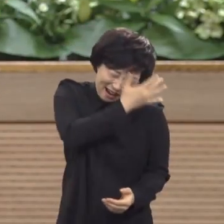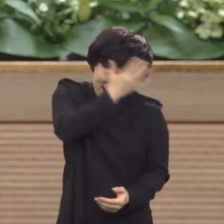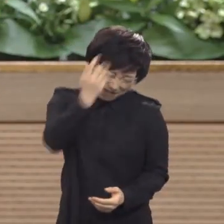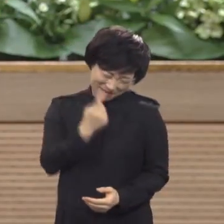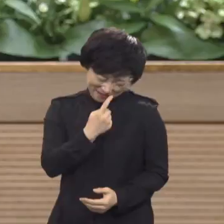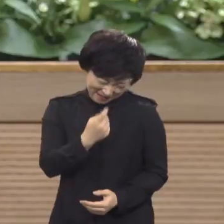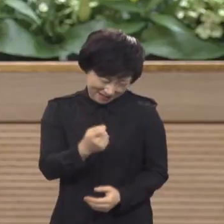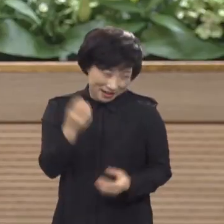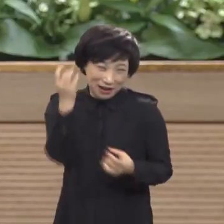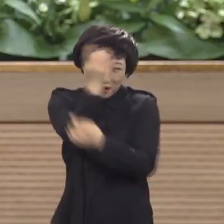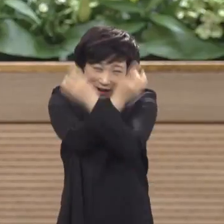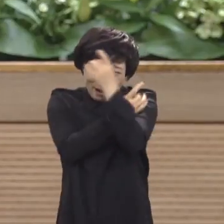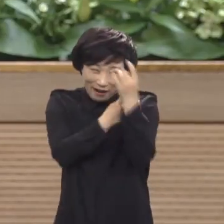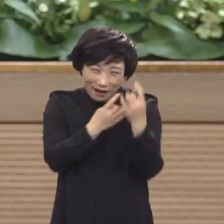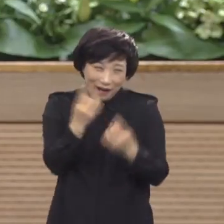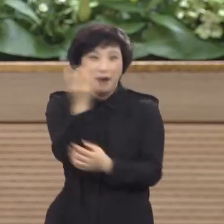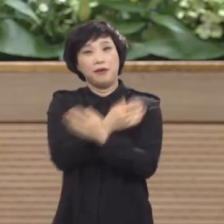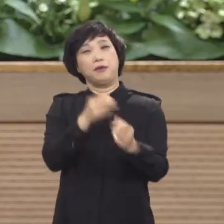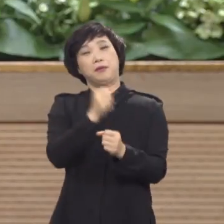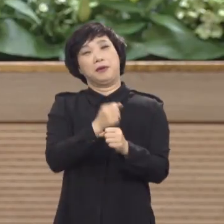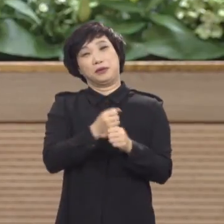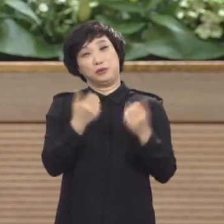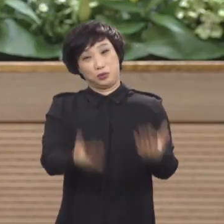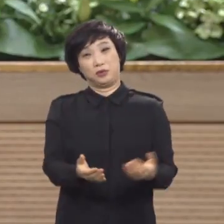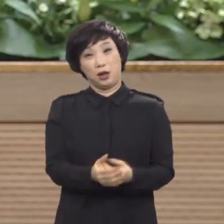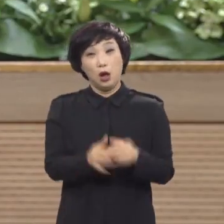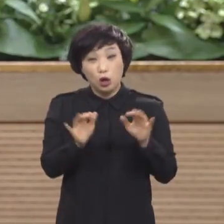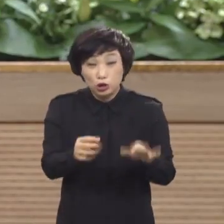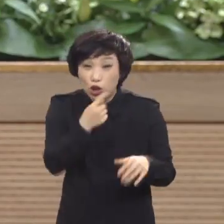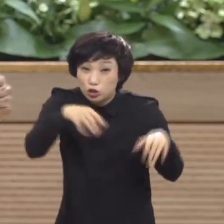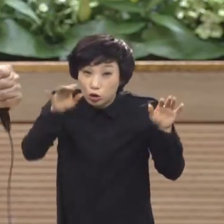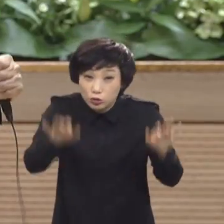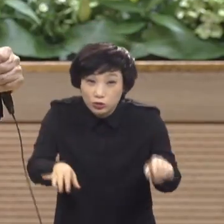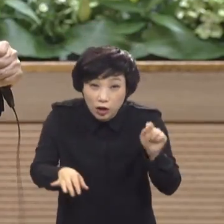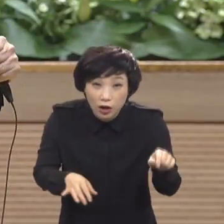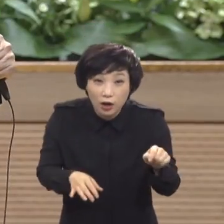멋지게 아름답게 단장시켰대. 근데 이 녀석이